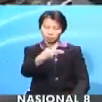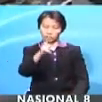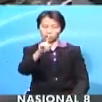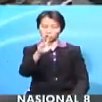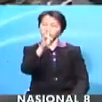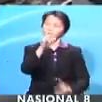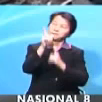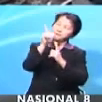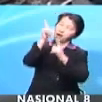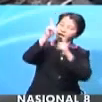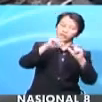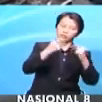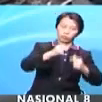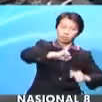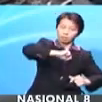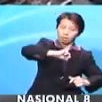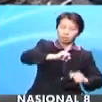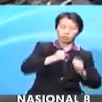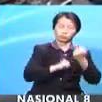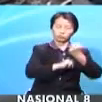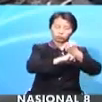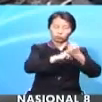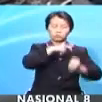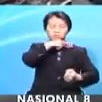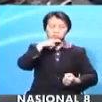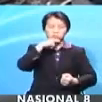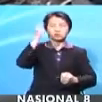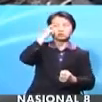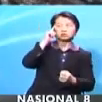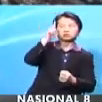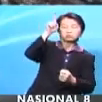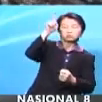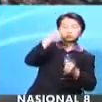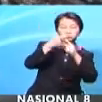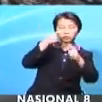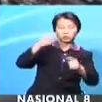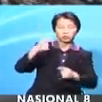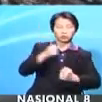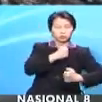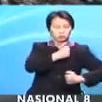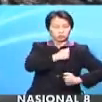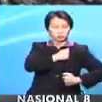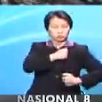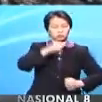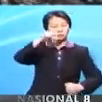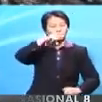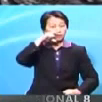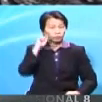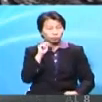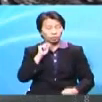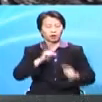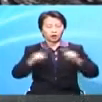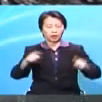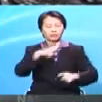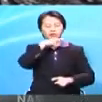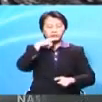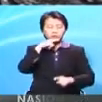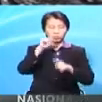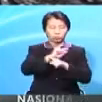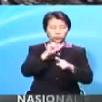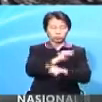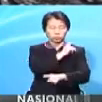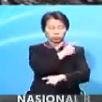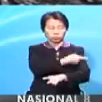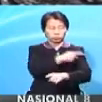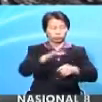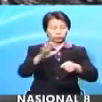ditembak puak pemberontak porussia yang mungkin menyangka ia pesawat dan Rusia yang sebelum ini menggunakan kuasa